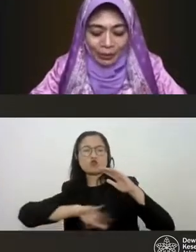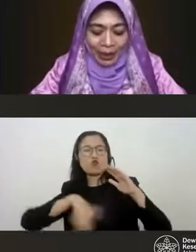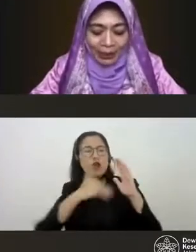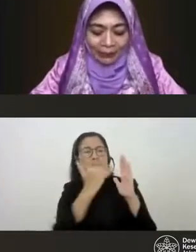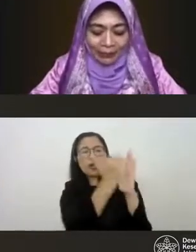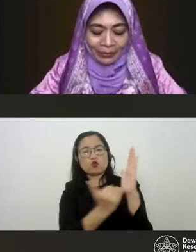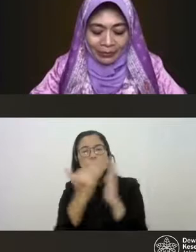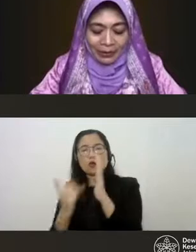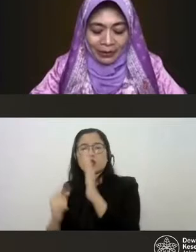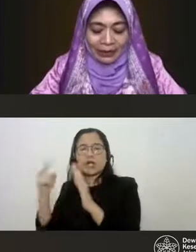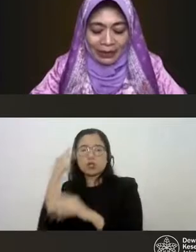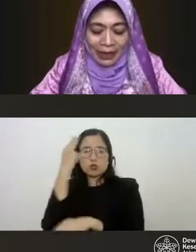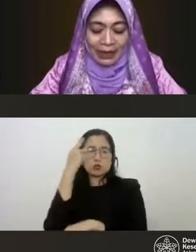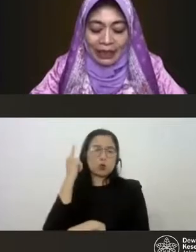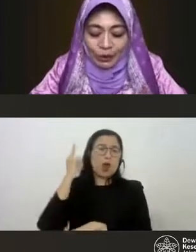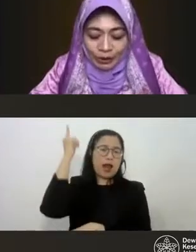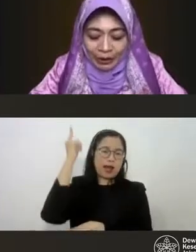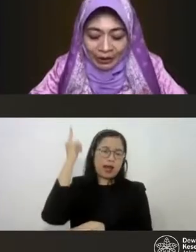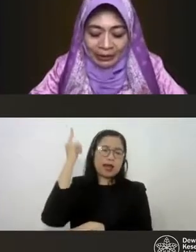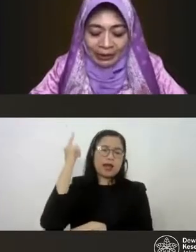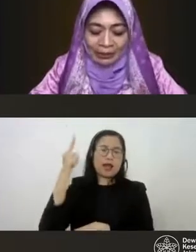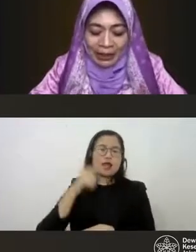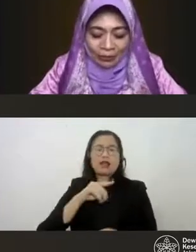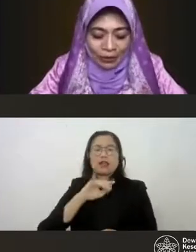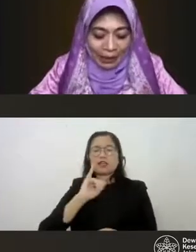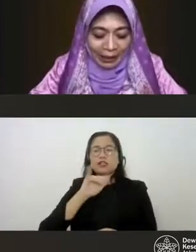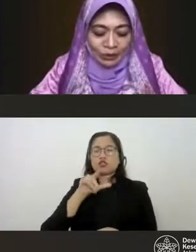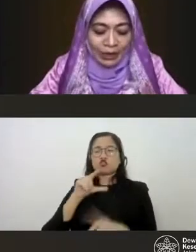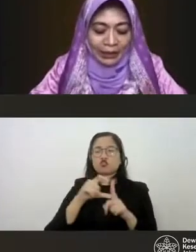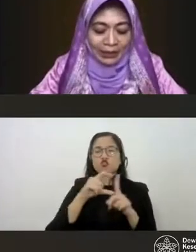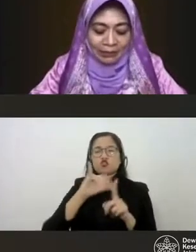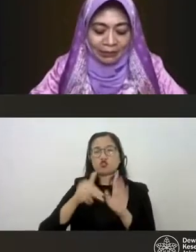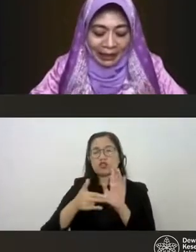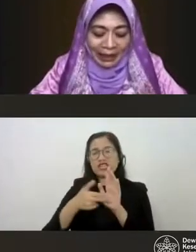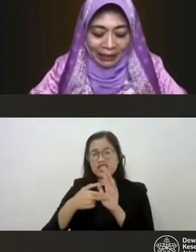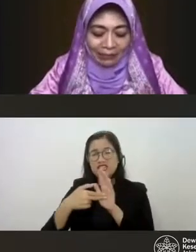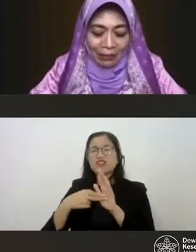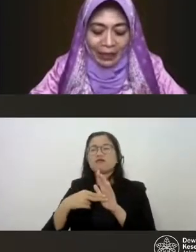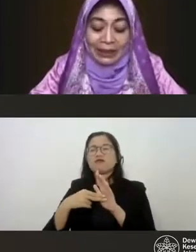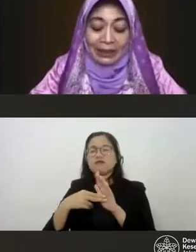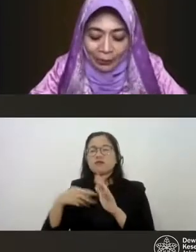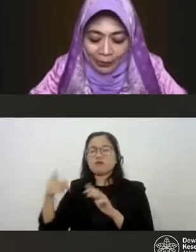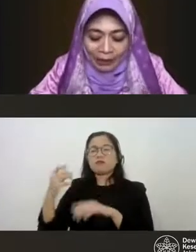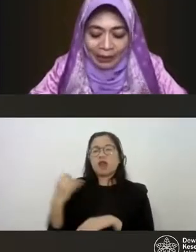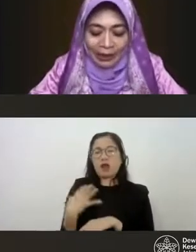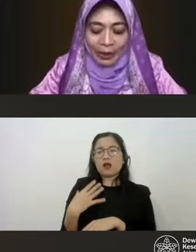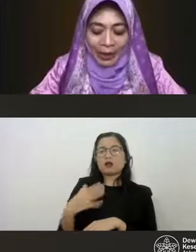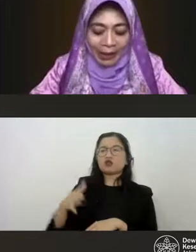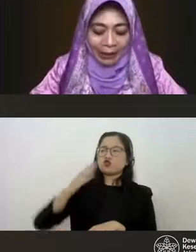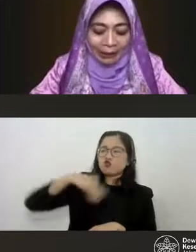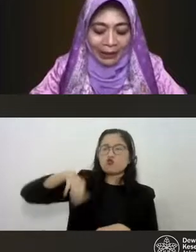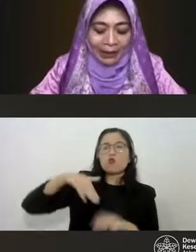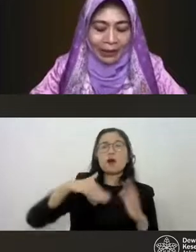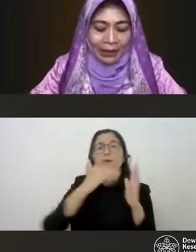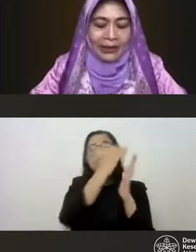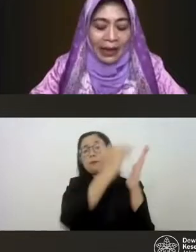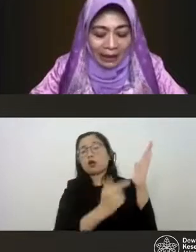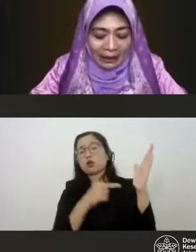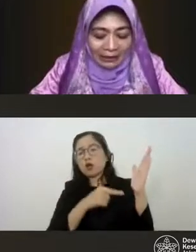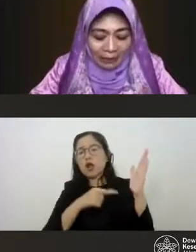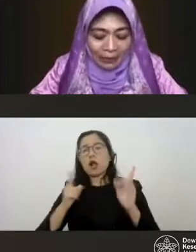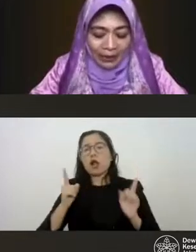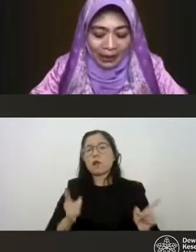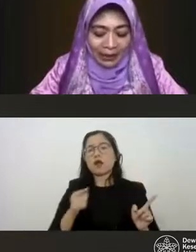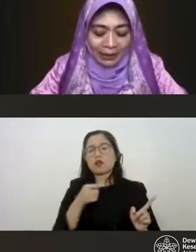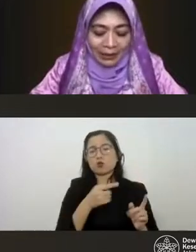ditetapkan Tuhan. Sementara Izzuddin bin Abdussalam juga mengatakan bahwa seluruh ketentuan agama